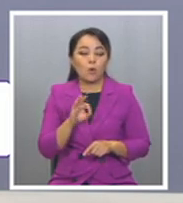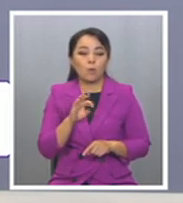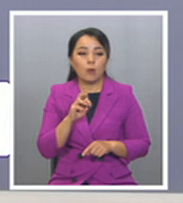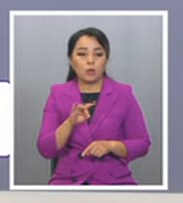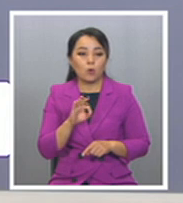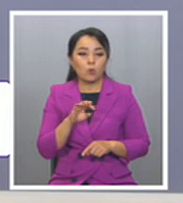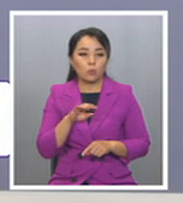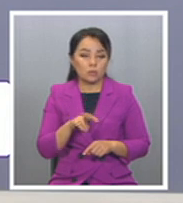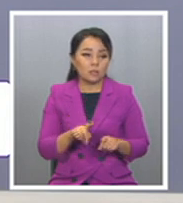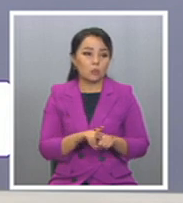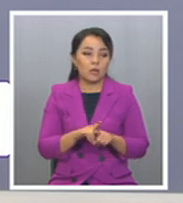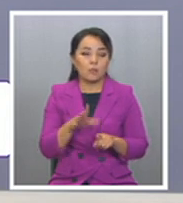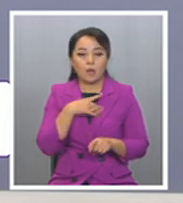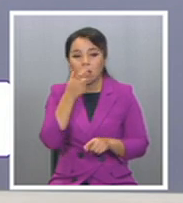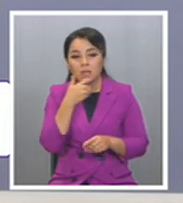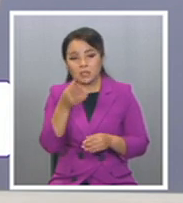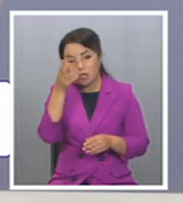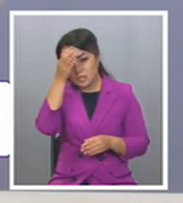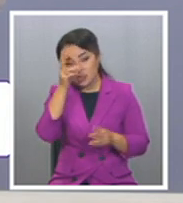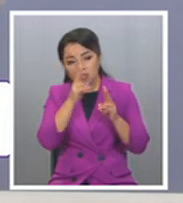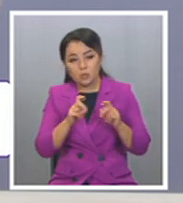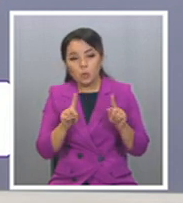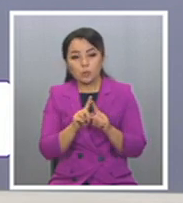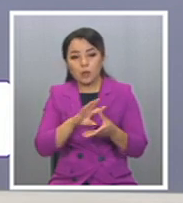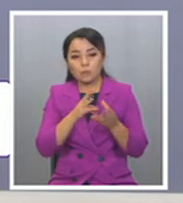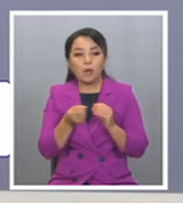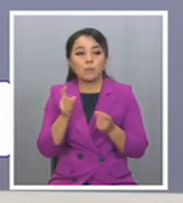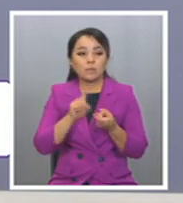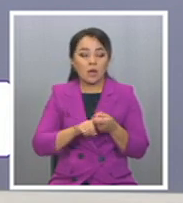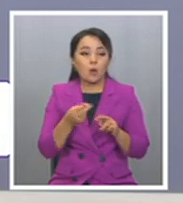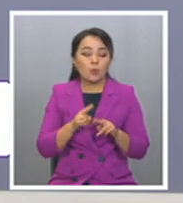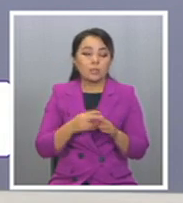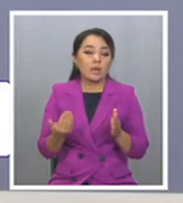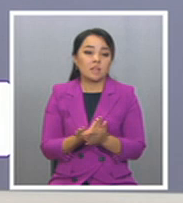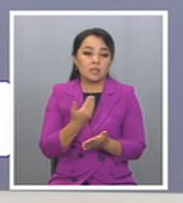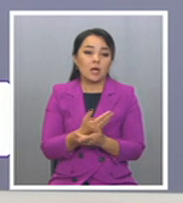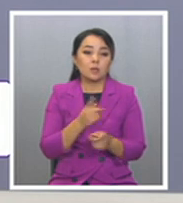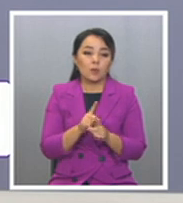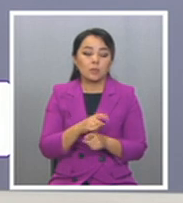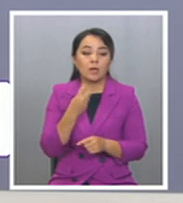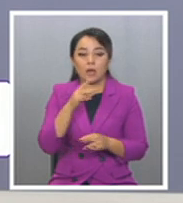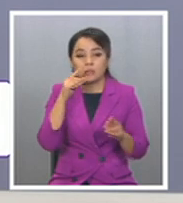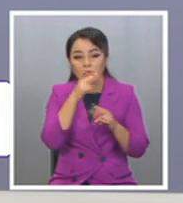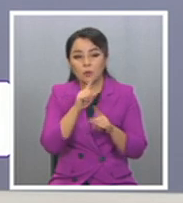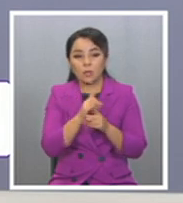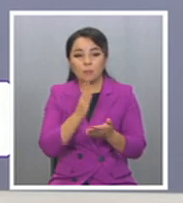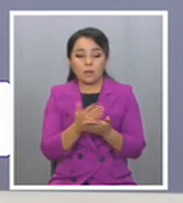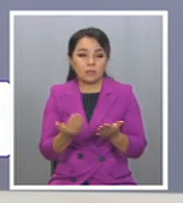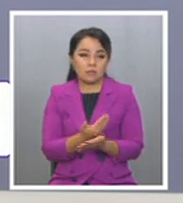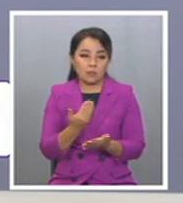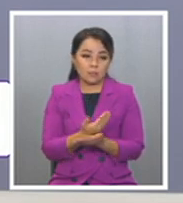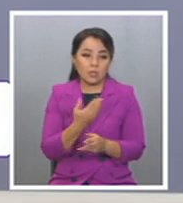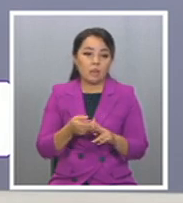да этнографтардың зерттеуі бойынша осы деректерде бірнеше қателіктер бар.